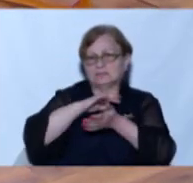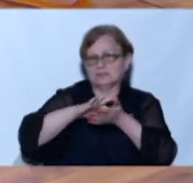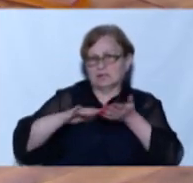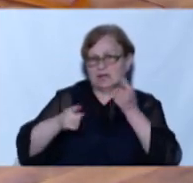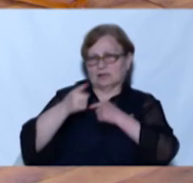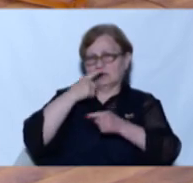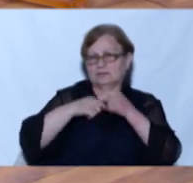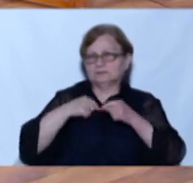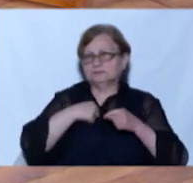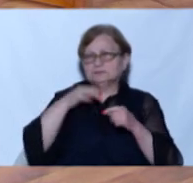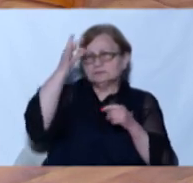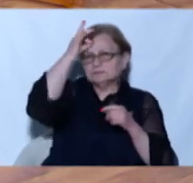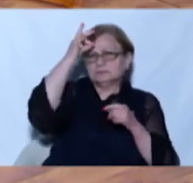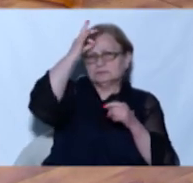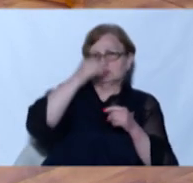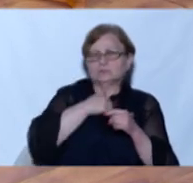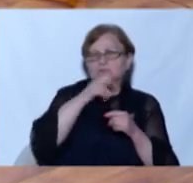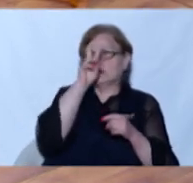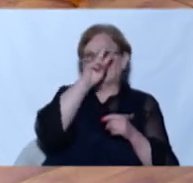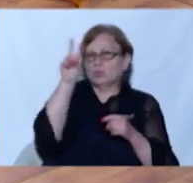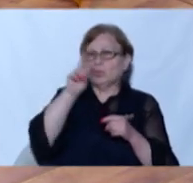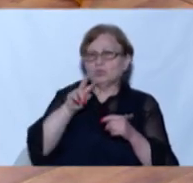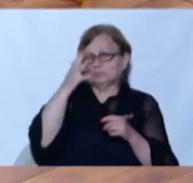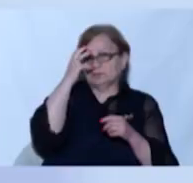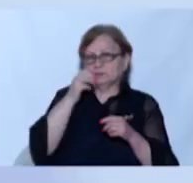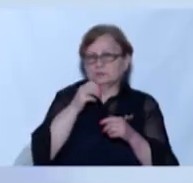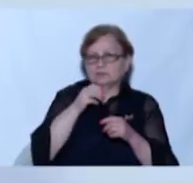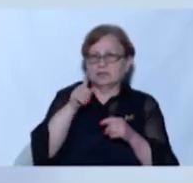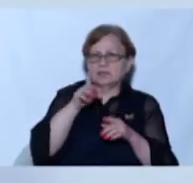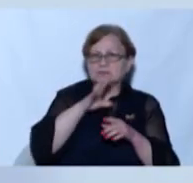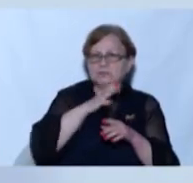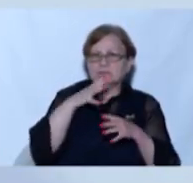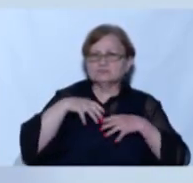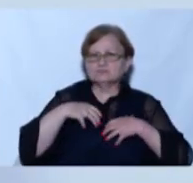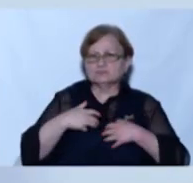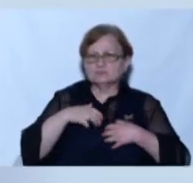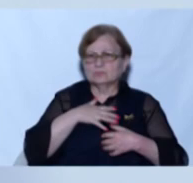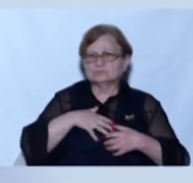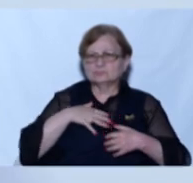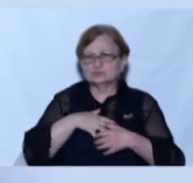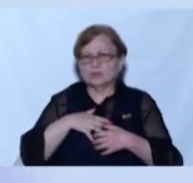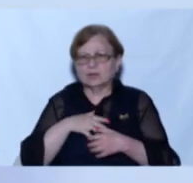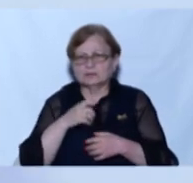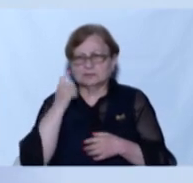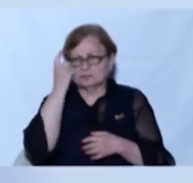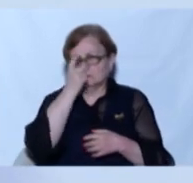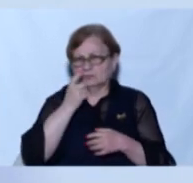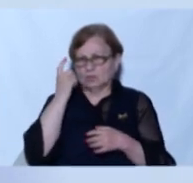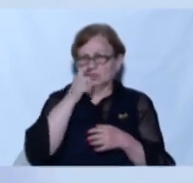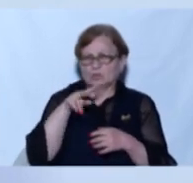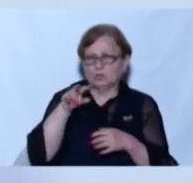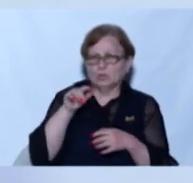მისაღებად და აღსაძვრელად უყურებდა ყოველივეს. ეს იყო მწუხარებით ლოთობა, საოცარი